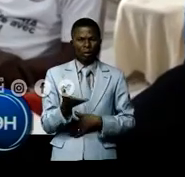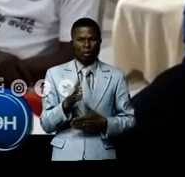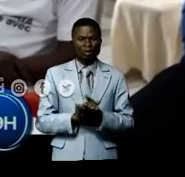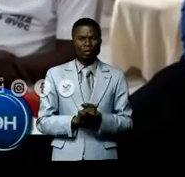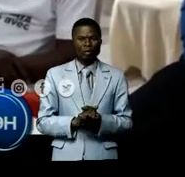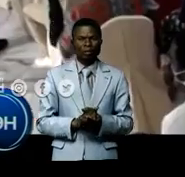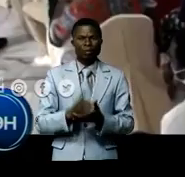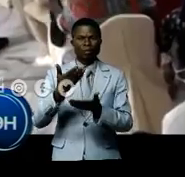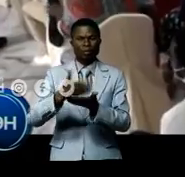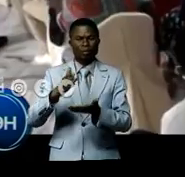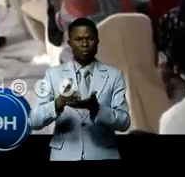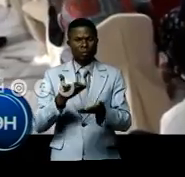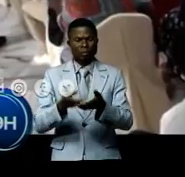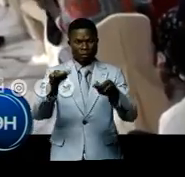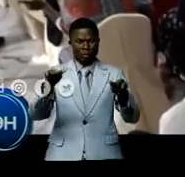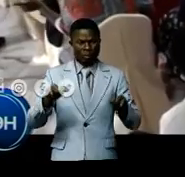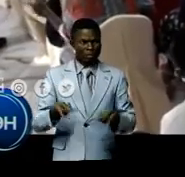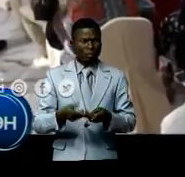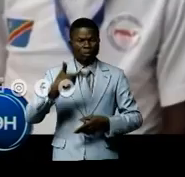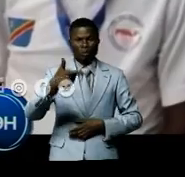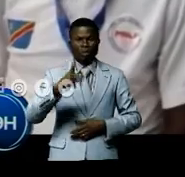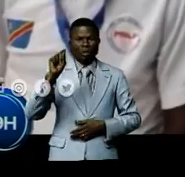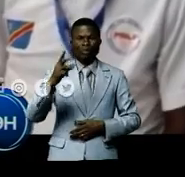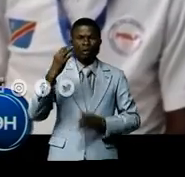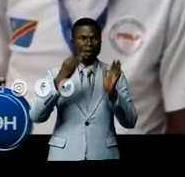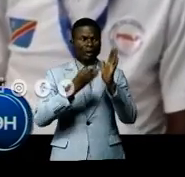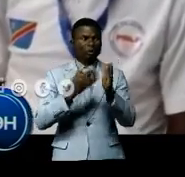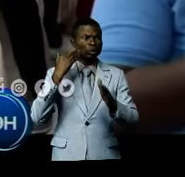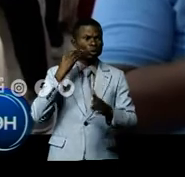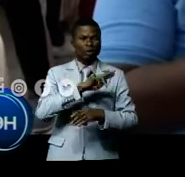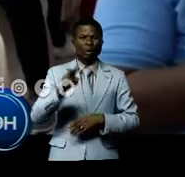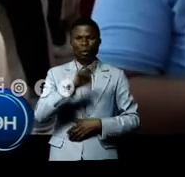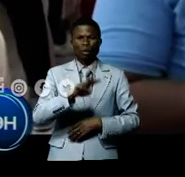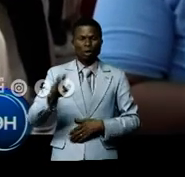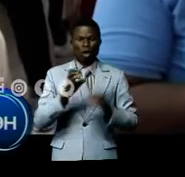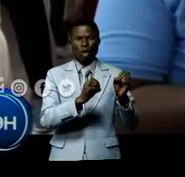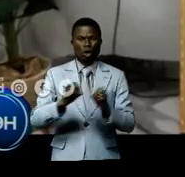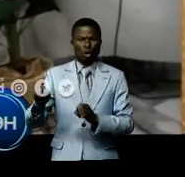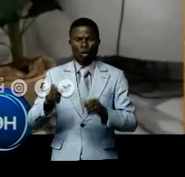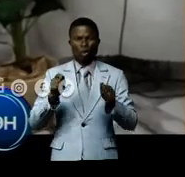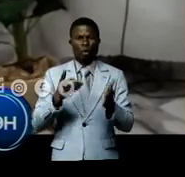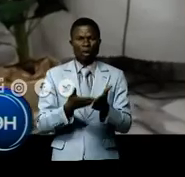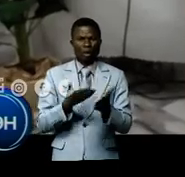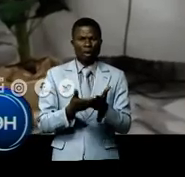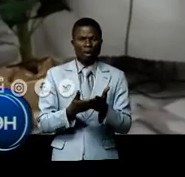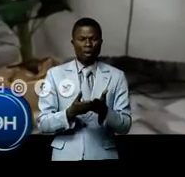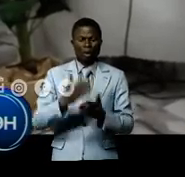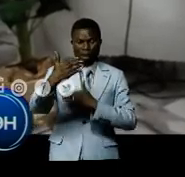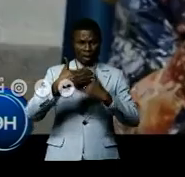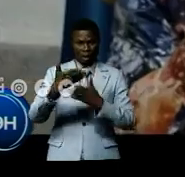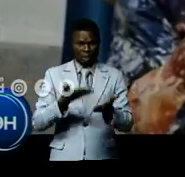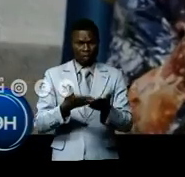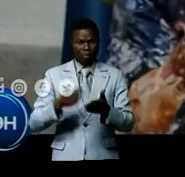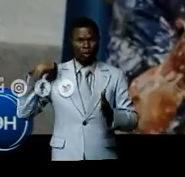Majestic Hotel a servi de cadre ce mardi 28 juin 2022 pour l'organisation d'un point de presse. Un face-à-face